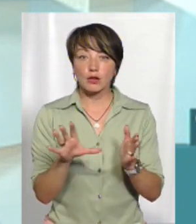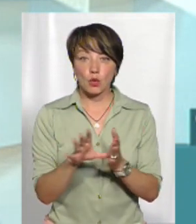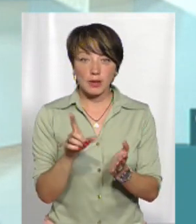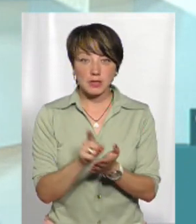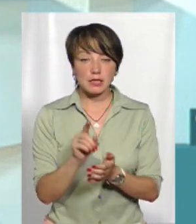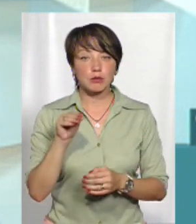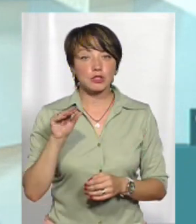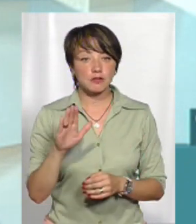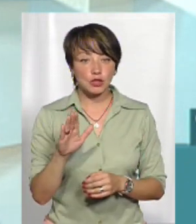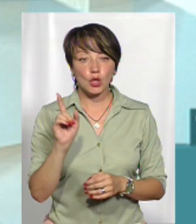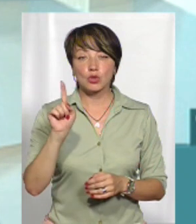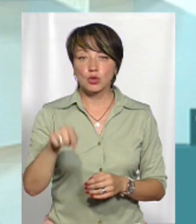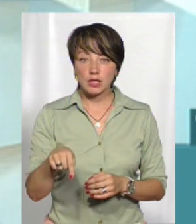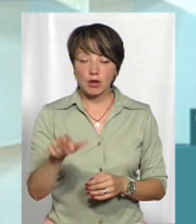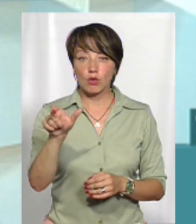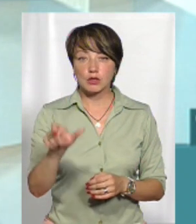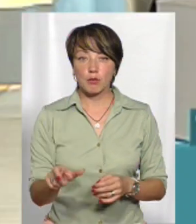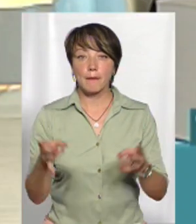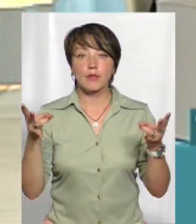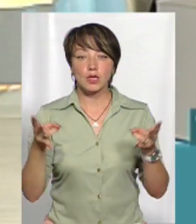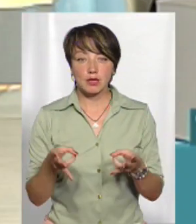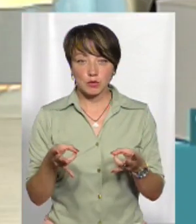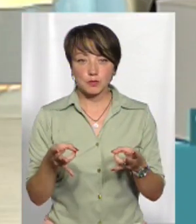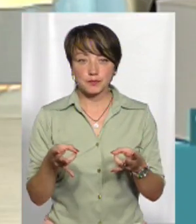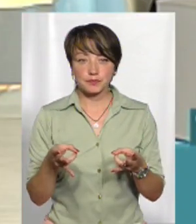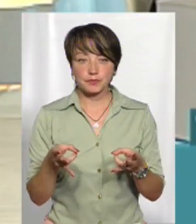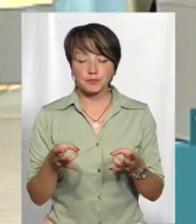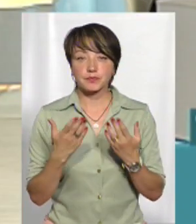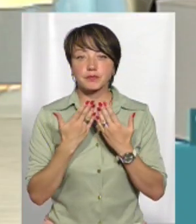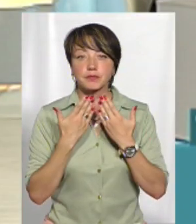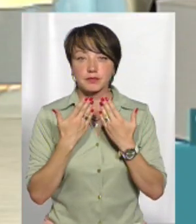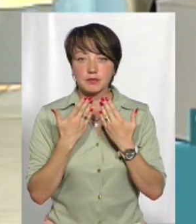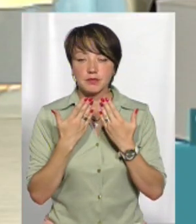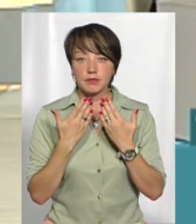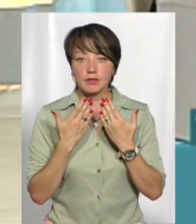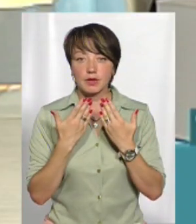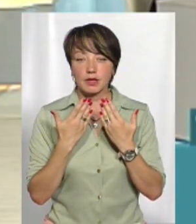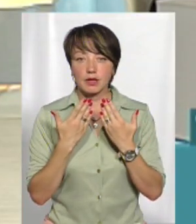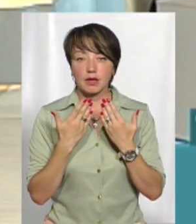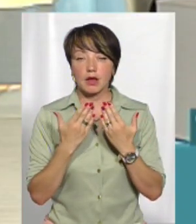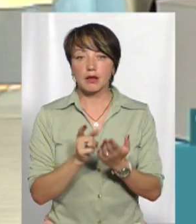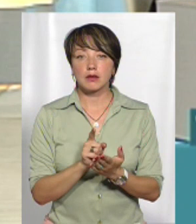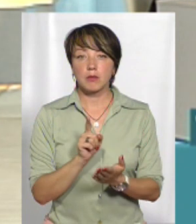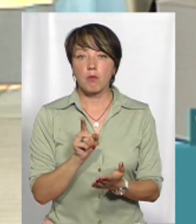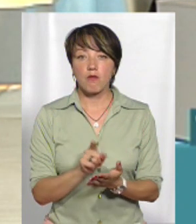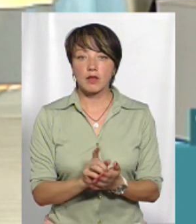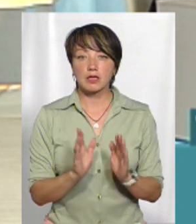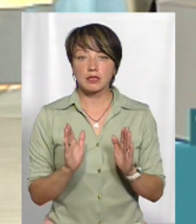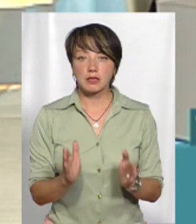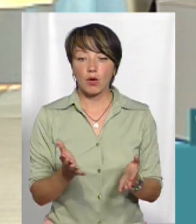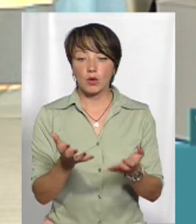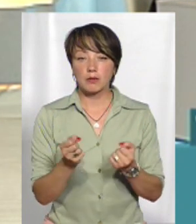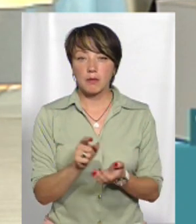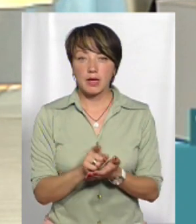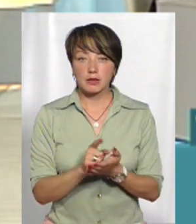пенсійне посвідчення, то тоді особі потрібно звернути, ну, особа в нас повинна бути тільки